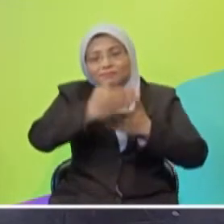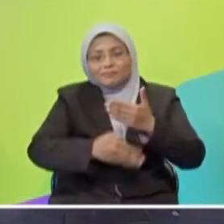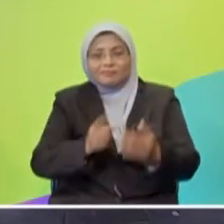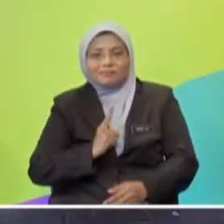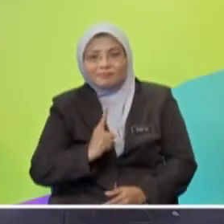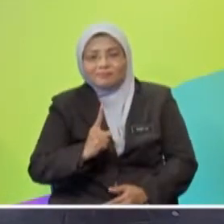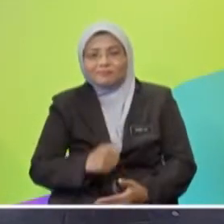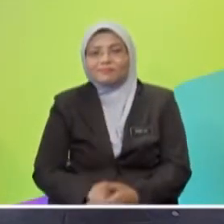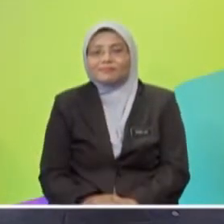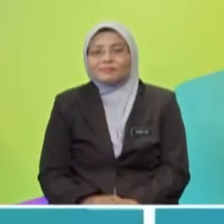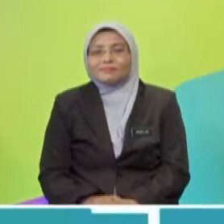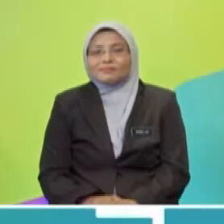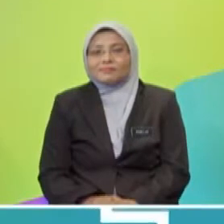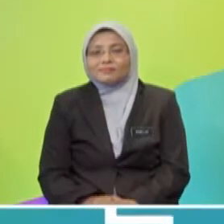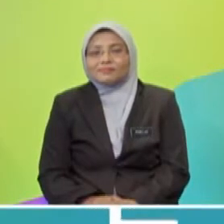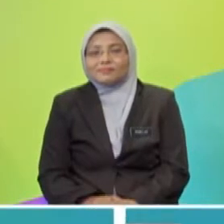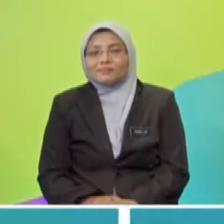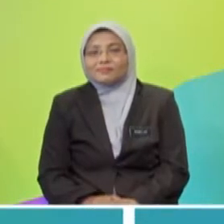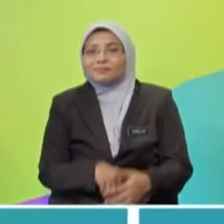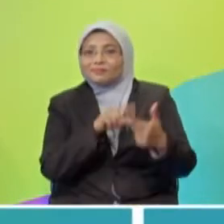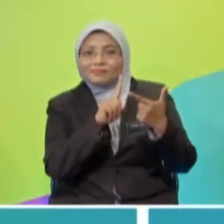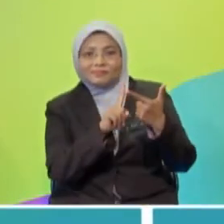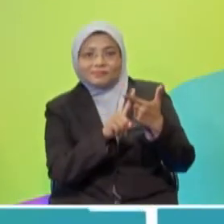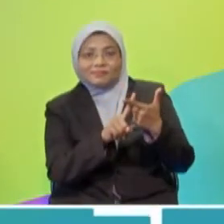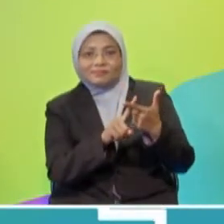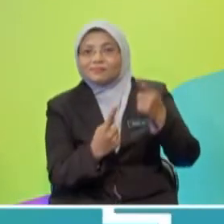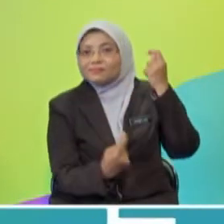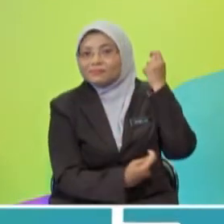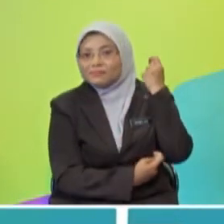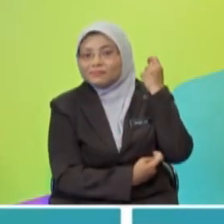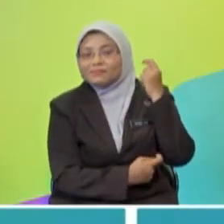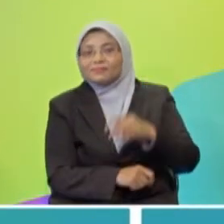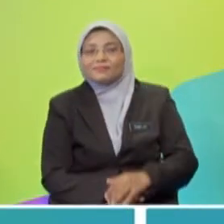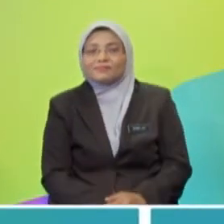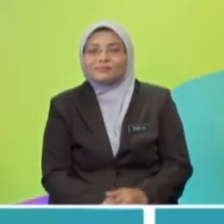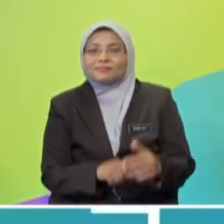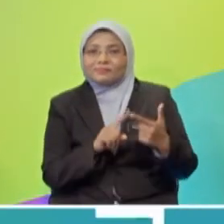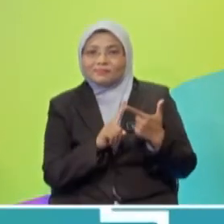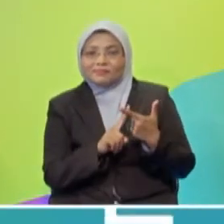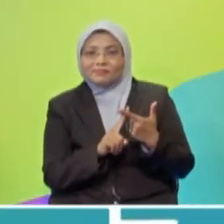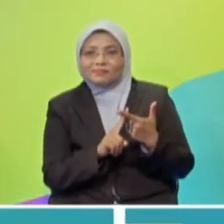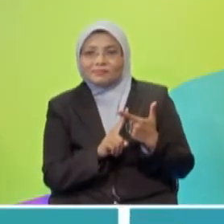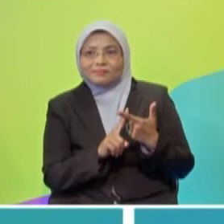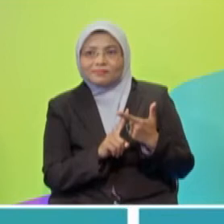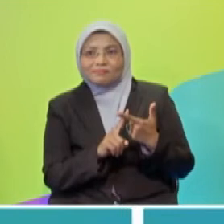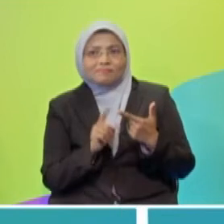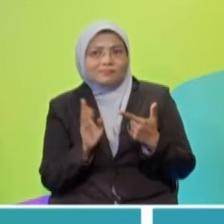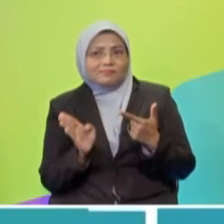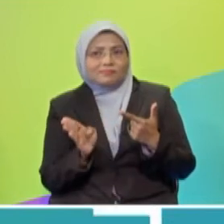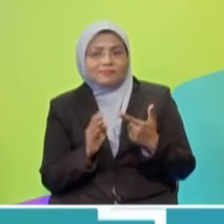kalau Islam ya oke bego oke yang kedua dan bidang ketentaraan dari segi kinerja in beliau